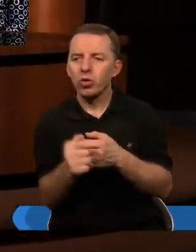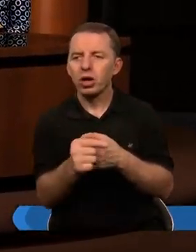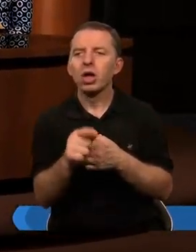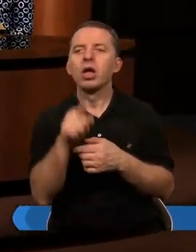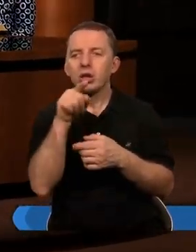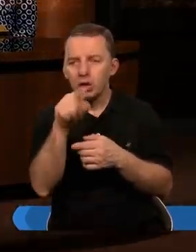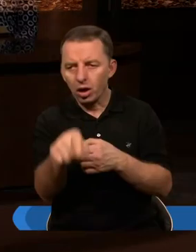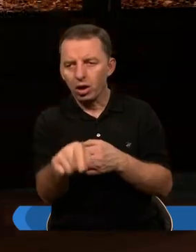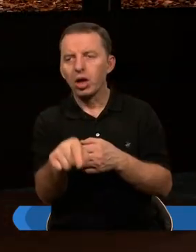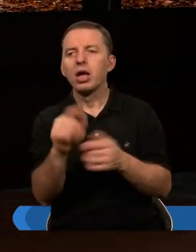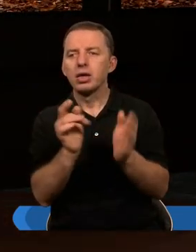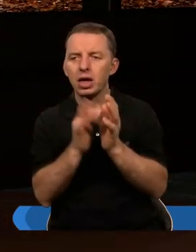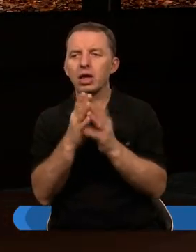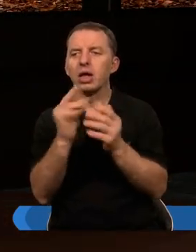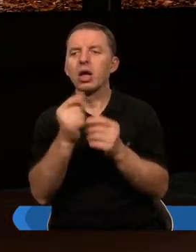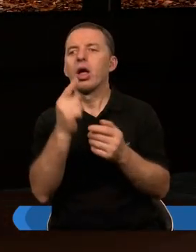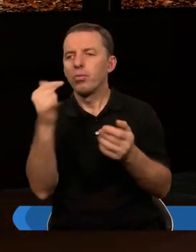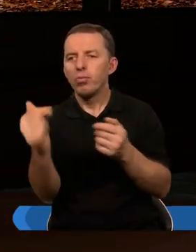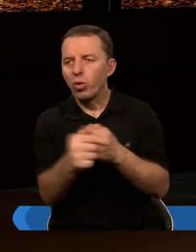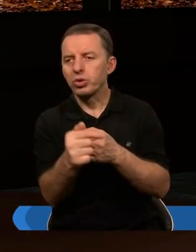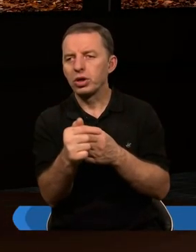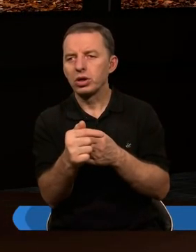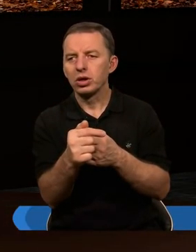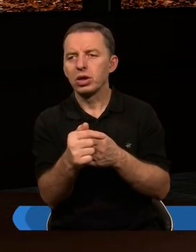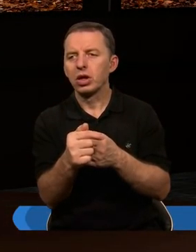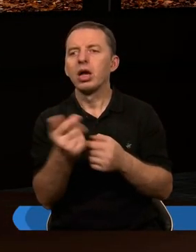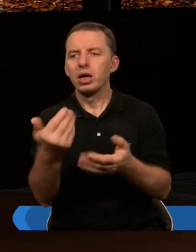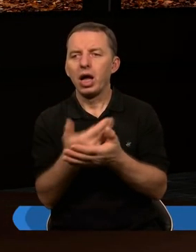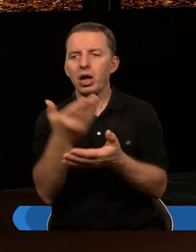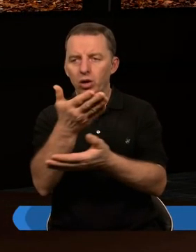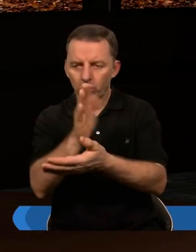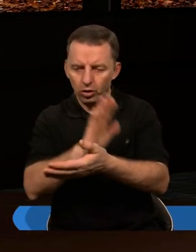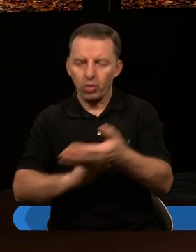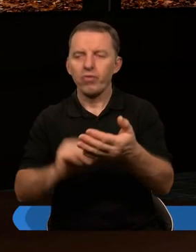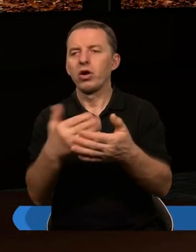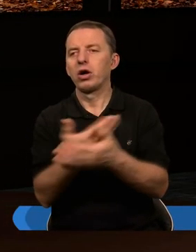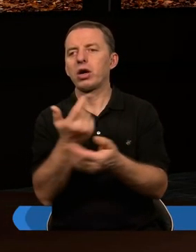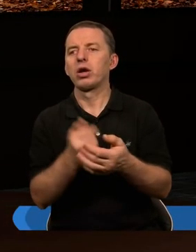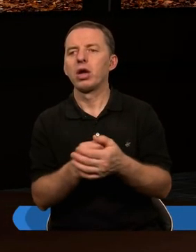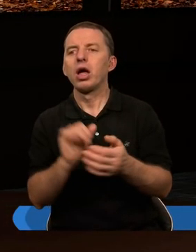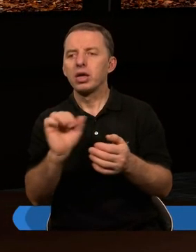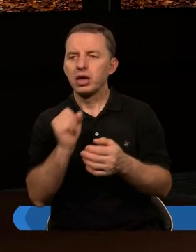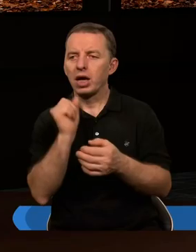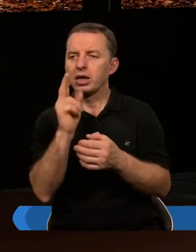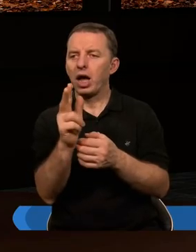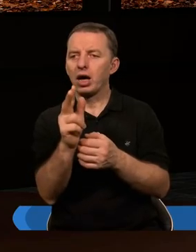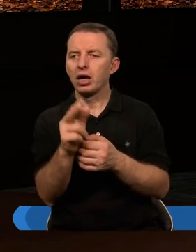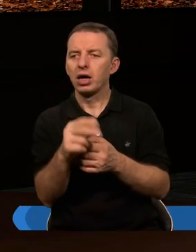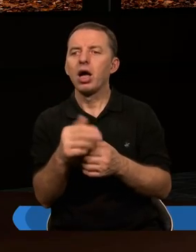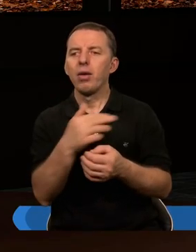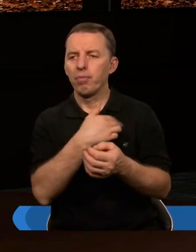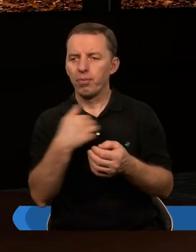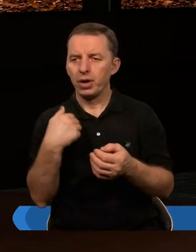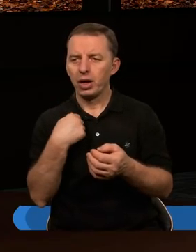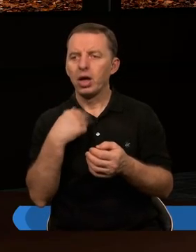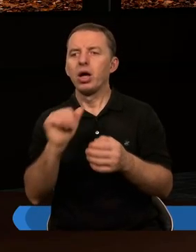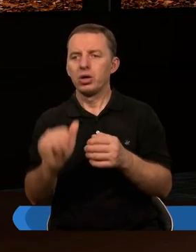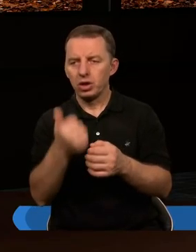To Pan Jezus w rozmowie z Nikodemem powiedział, musisz się na nowo narodzić. Czyli jednak my